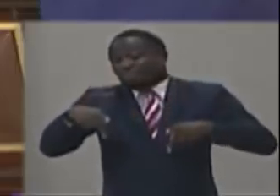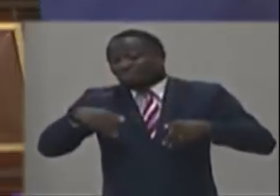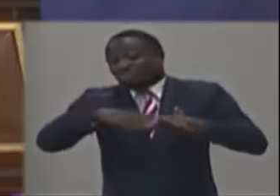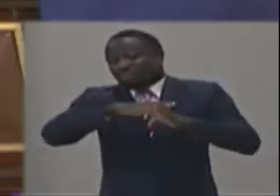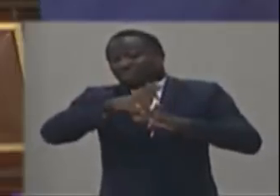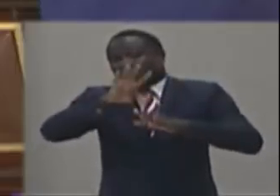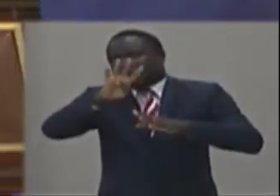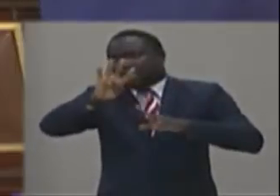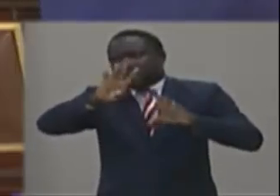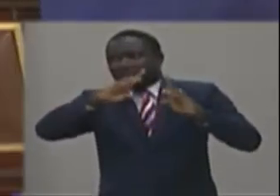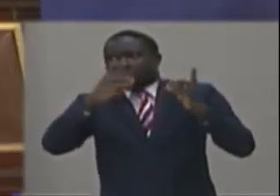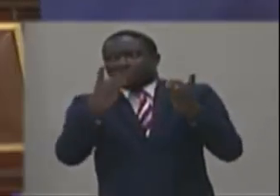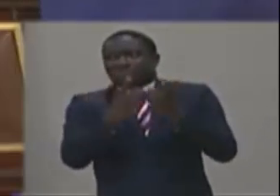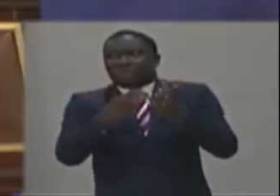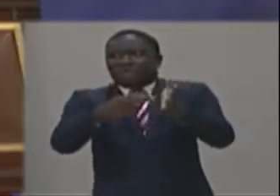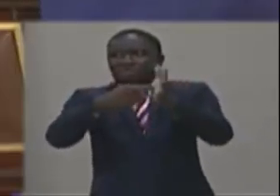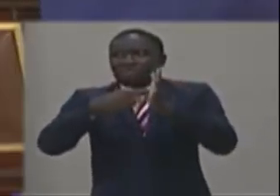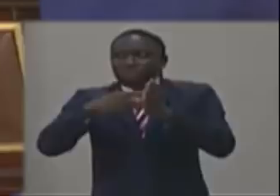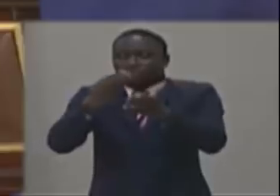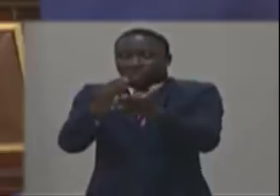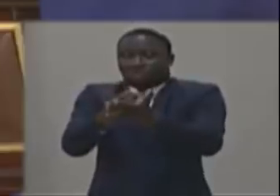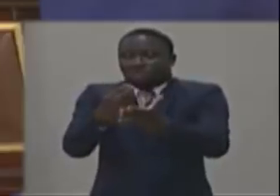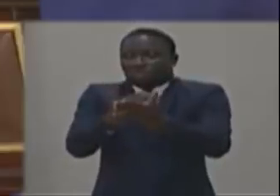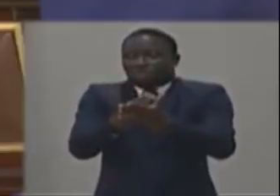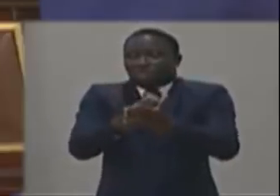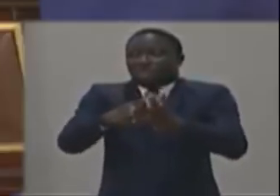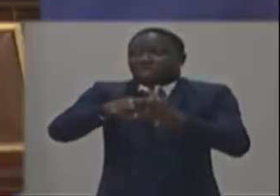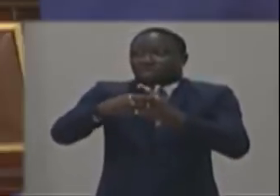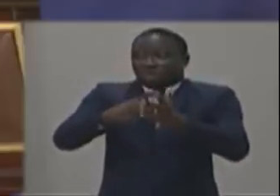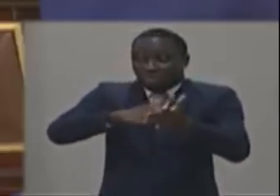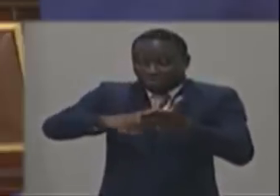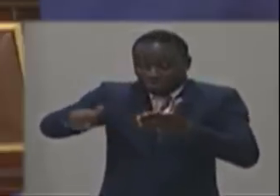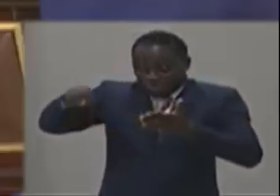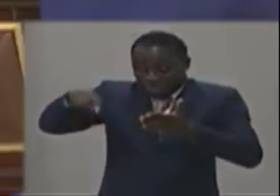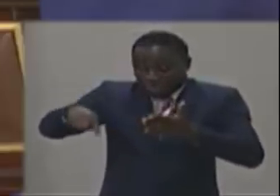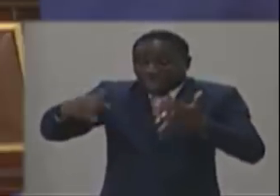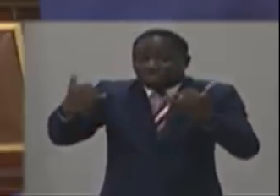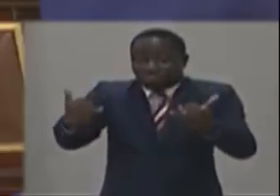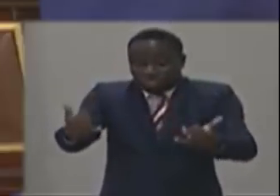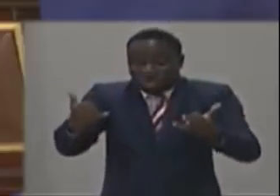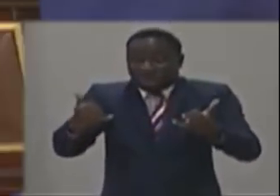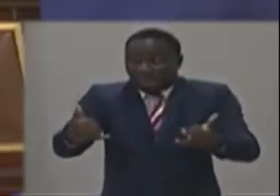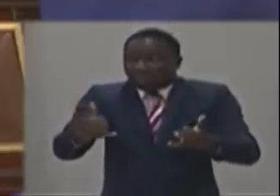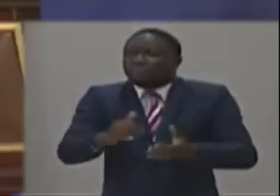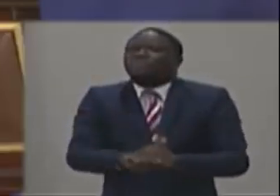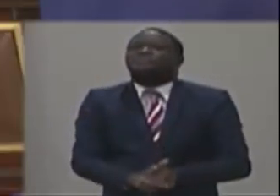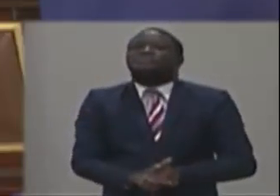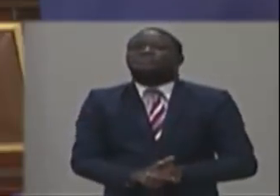dans quatre départements qui recevront l'argent dans le commencement de la semaine ça